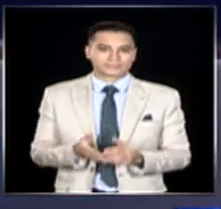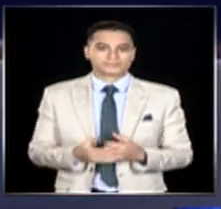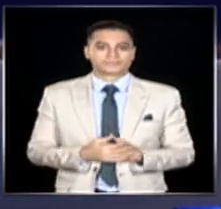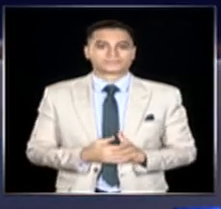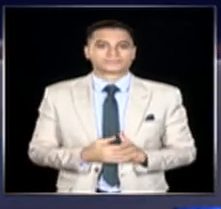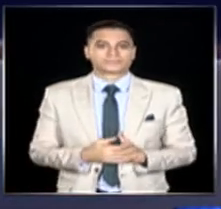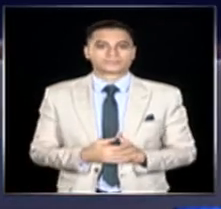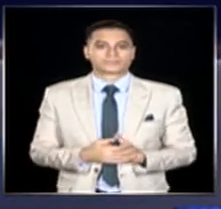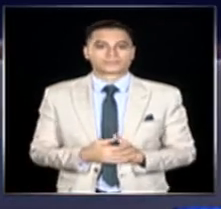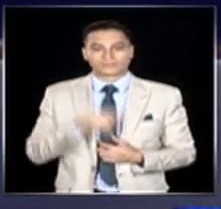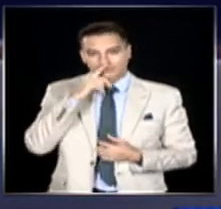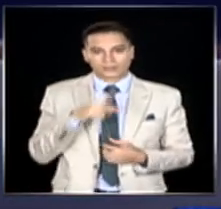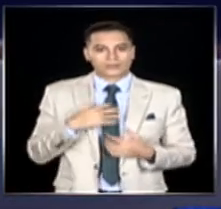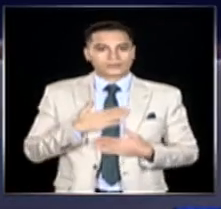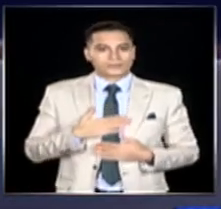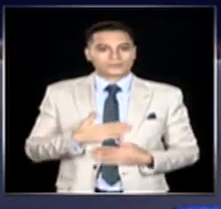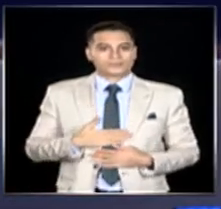ان شاء الله. نفس.